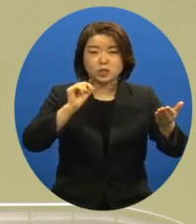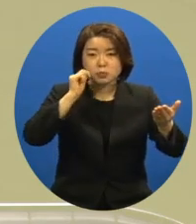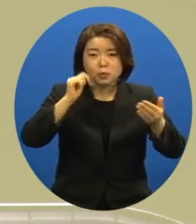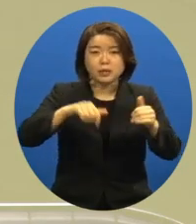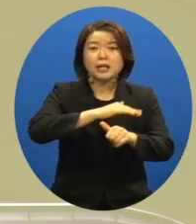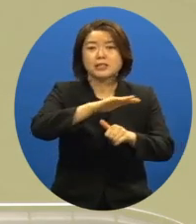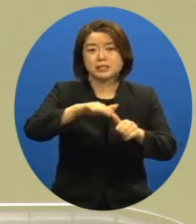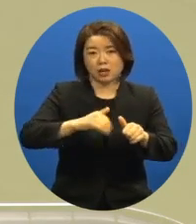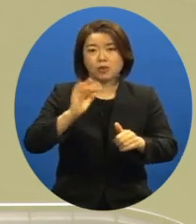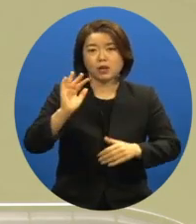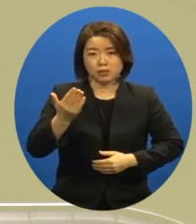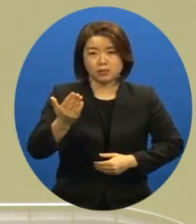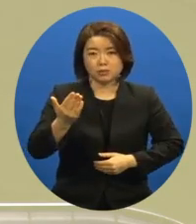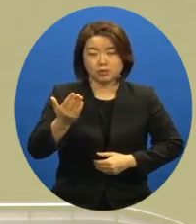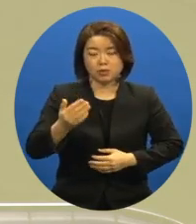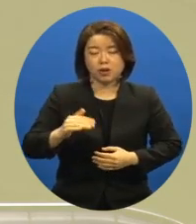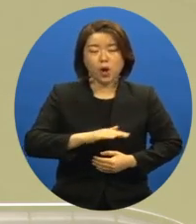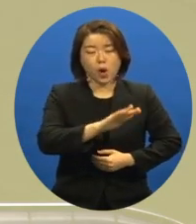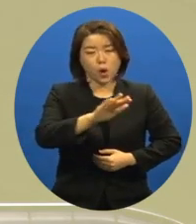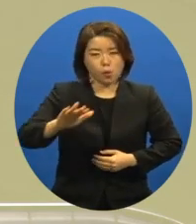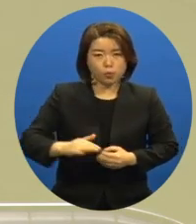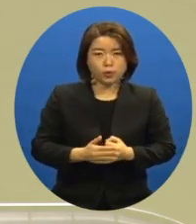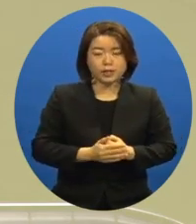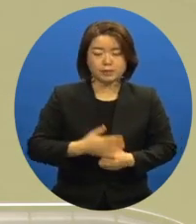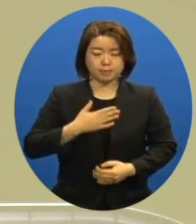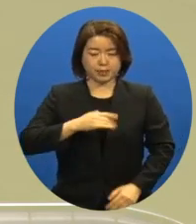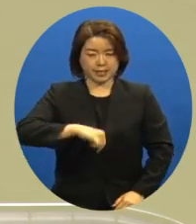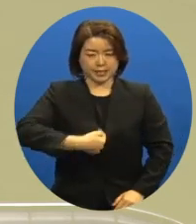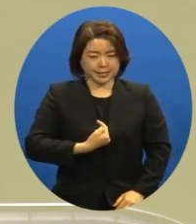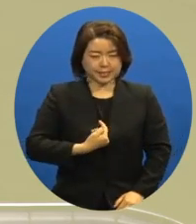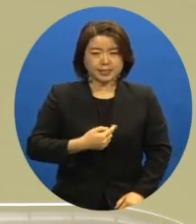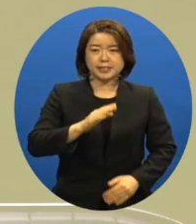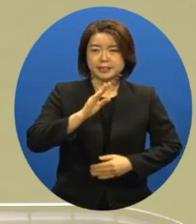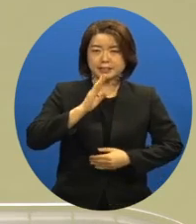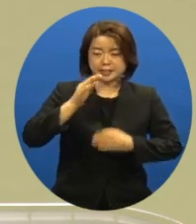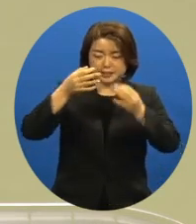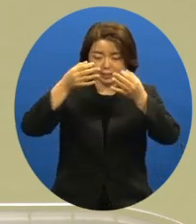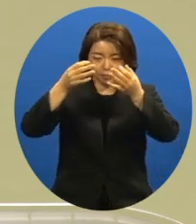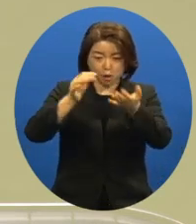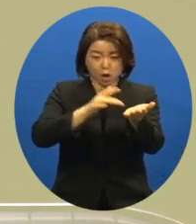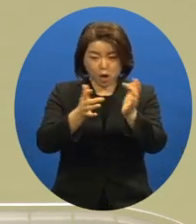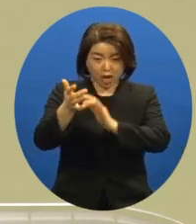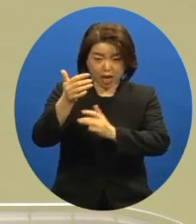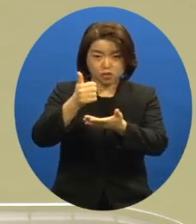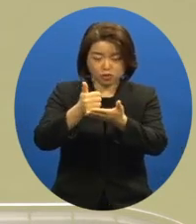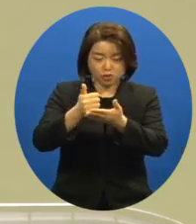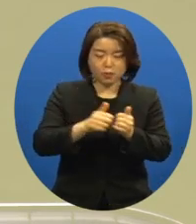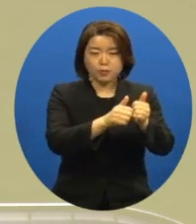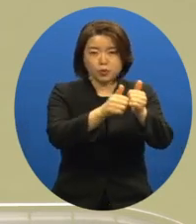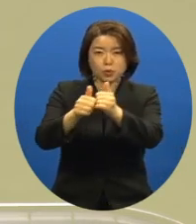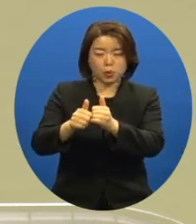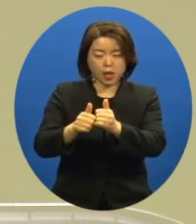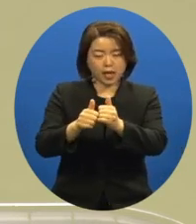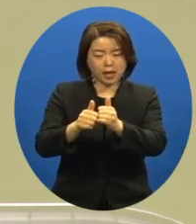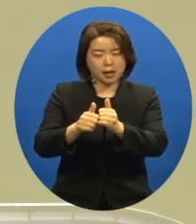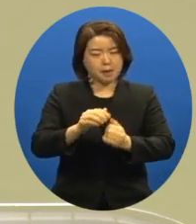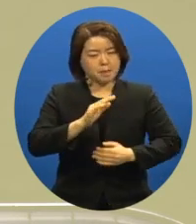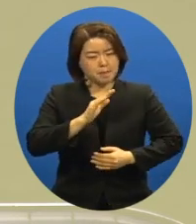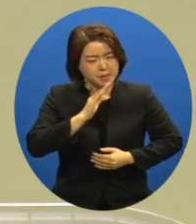되면서 우리들은 우리들 자신이 진짜 예수님과 동행하는 그런